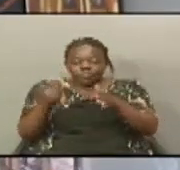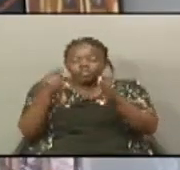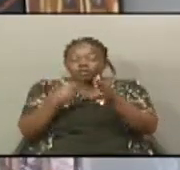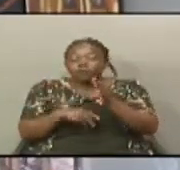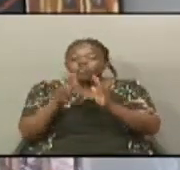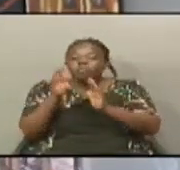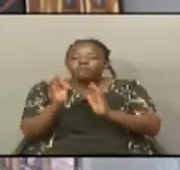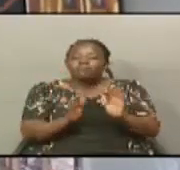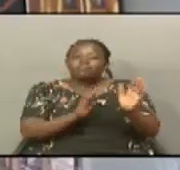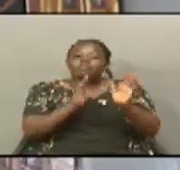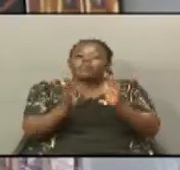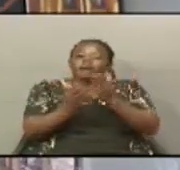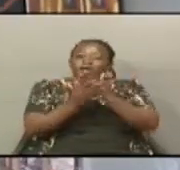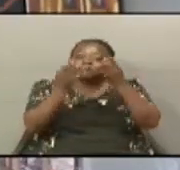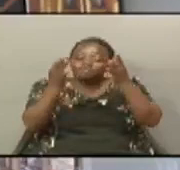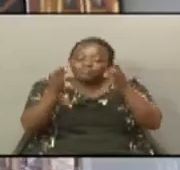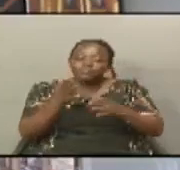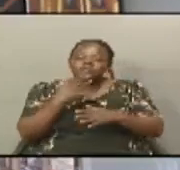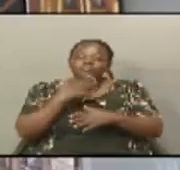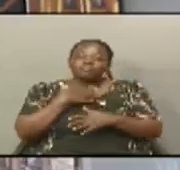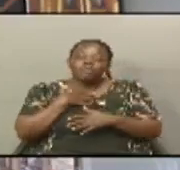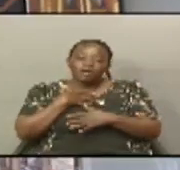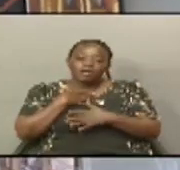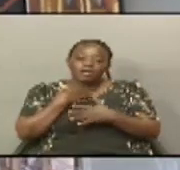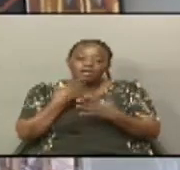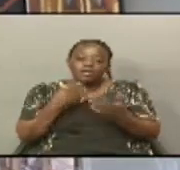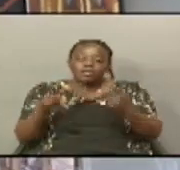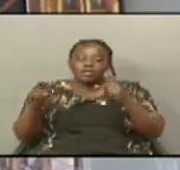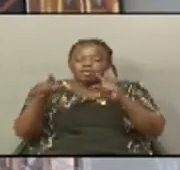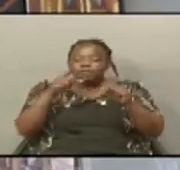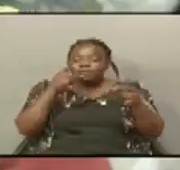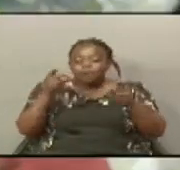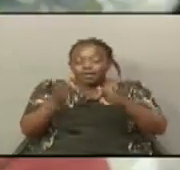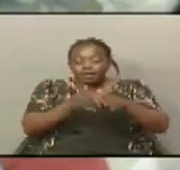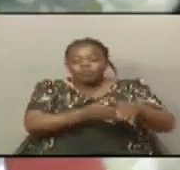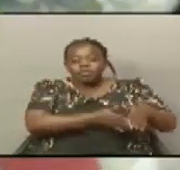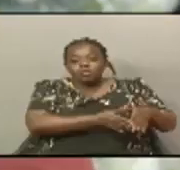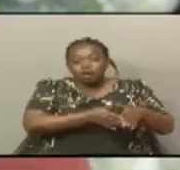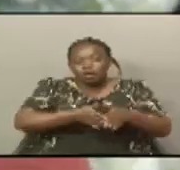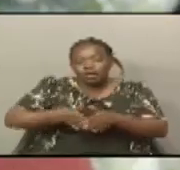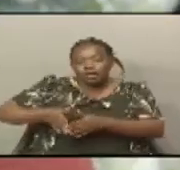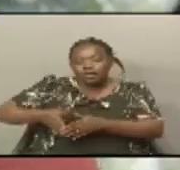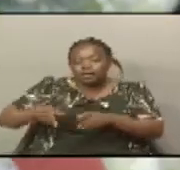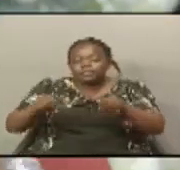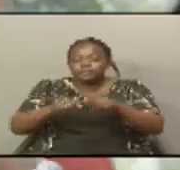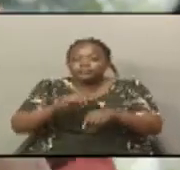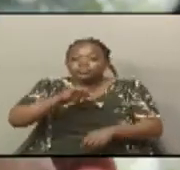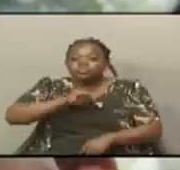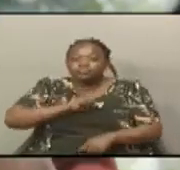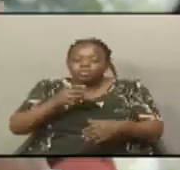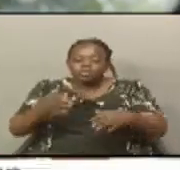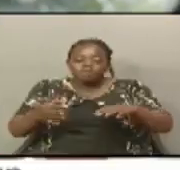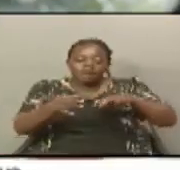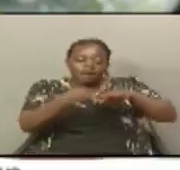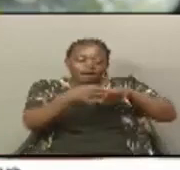tipategese buli ekyeta kisa ku mikolo ejo kanyula ne mbaga tulina aba